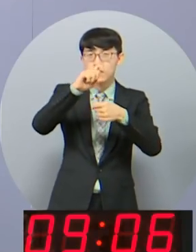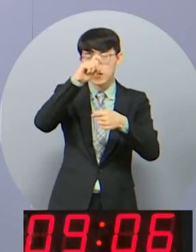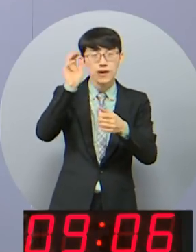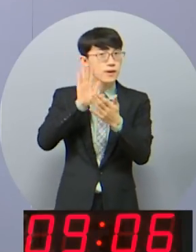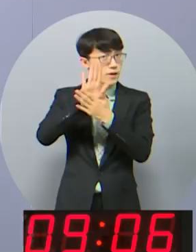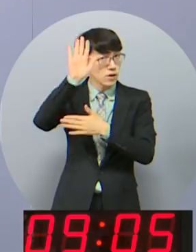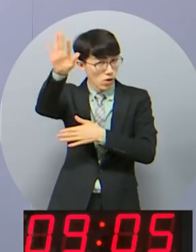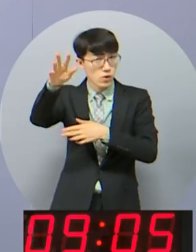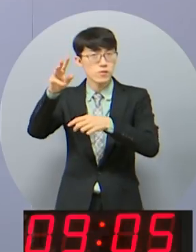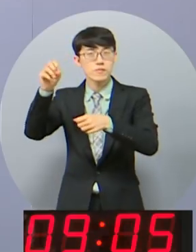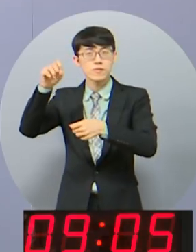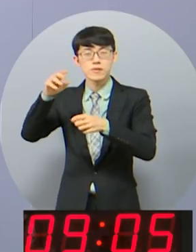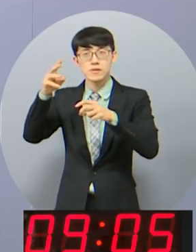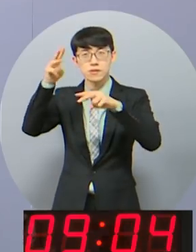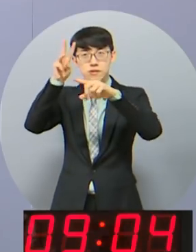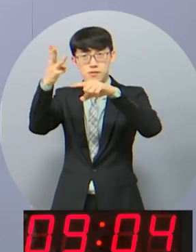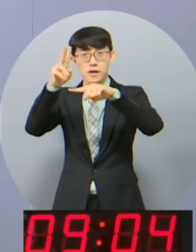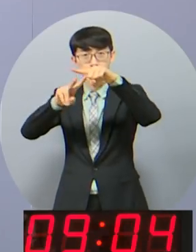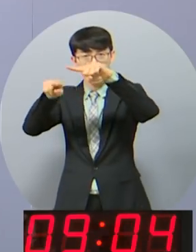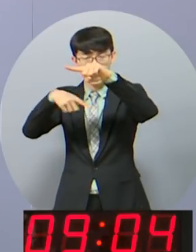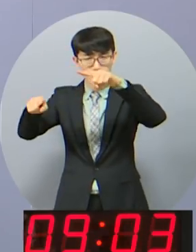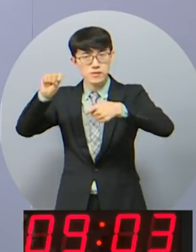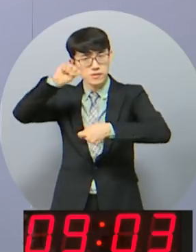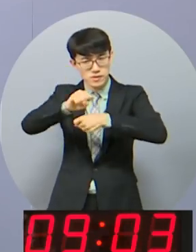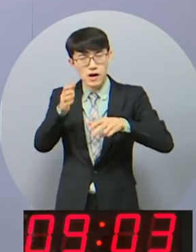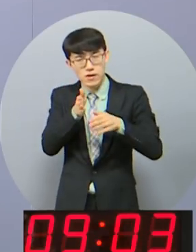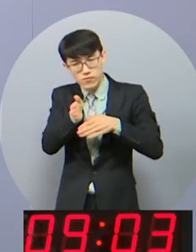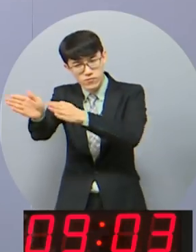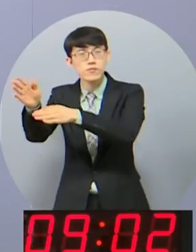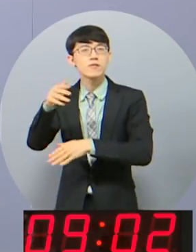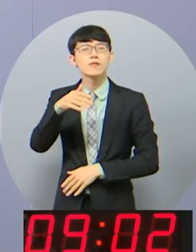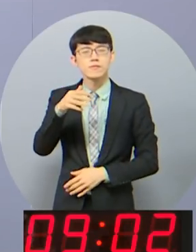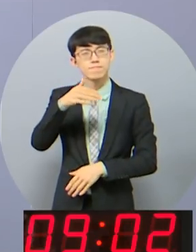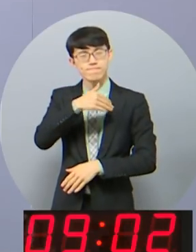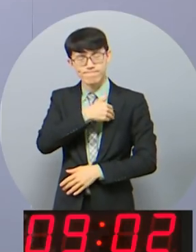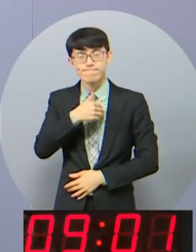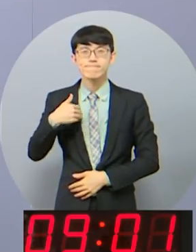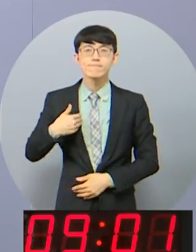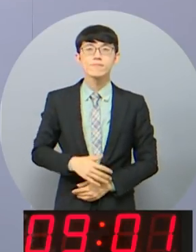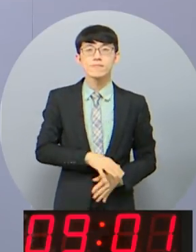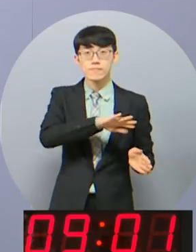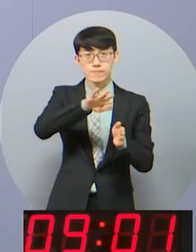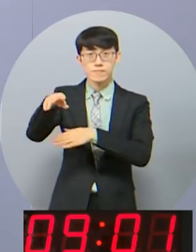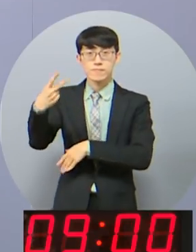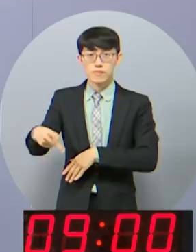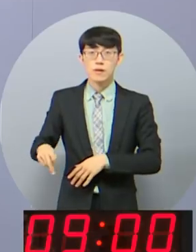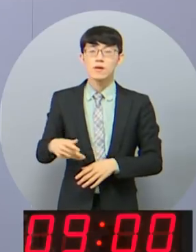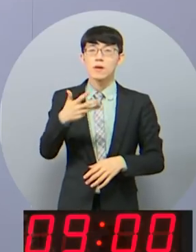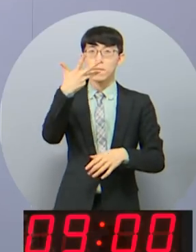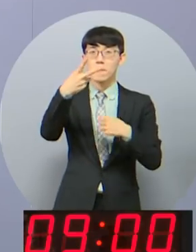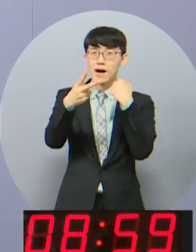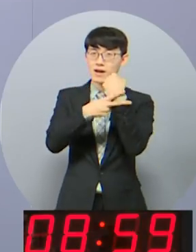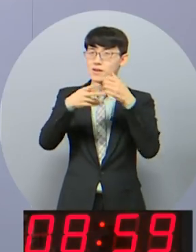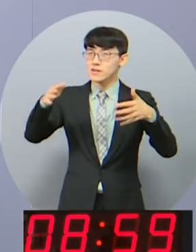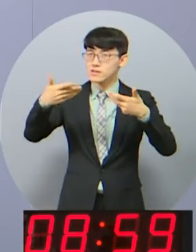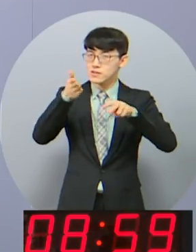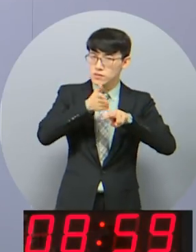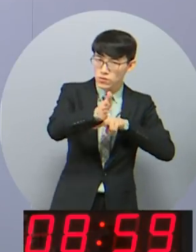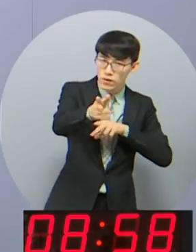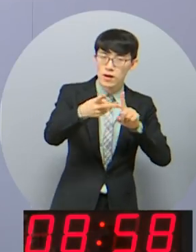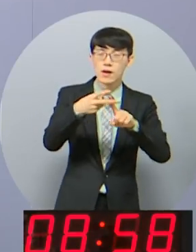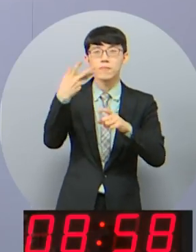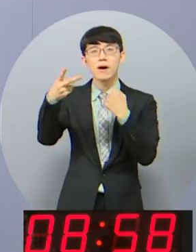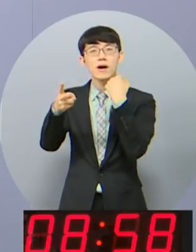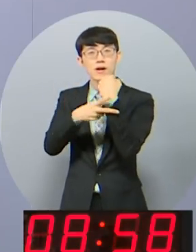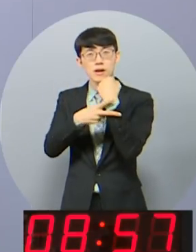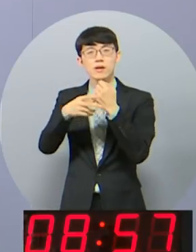伸三芝的可能性。接下来还有我们的巴黎的轻轨及巴黎大家的大众运输工